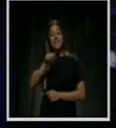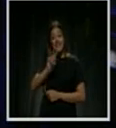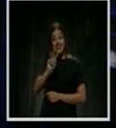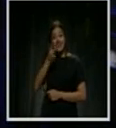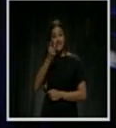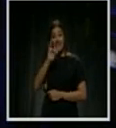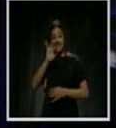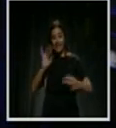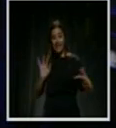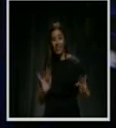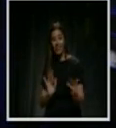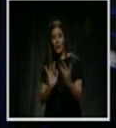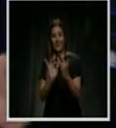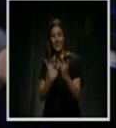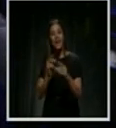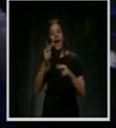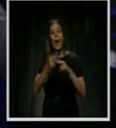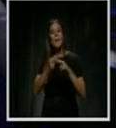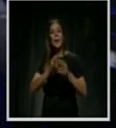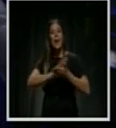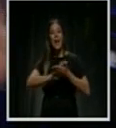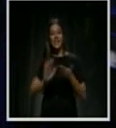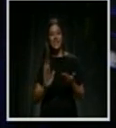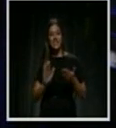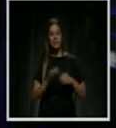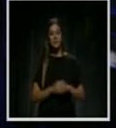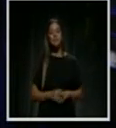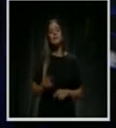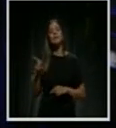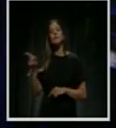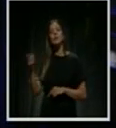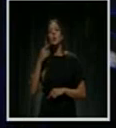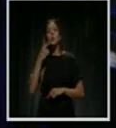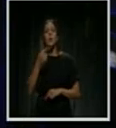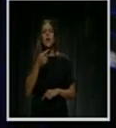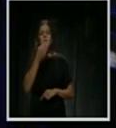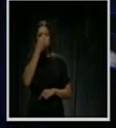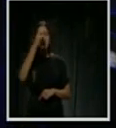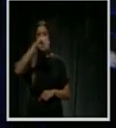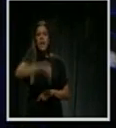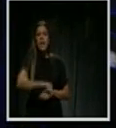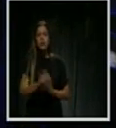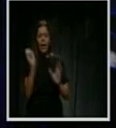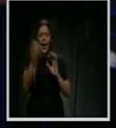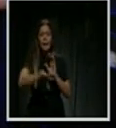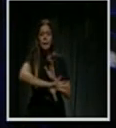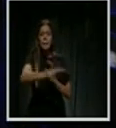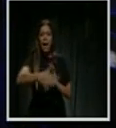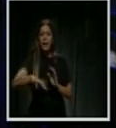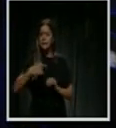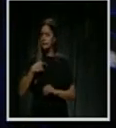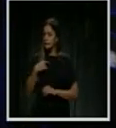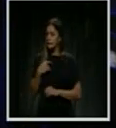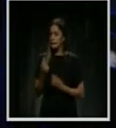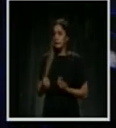interconnector irid ikun installat. L-istess jibqa' jgħid fuq li qed jiġi mor midranaġġ fil-baħar vera qiegħed tipprova bir-rispett kollu